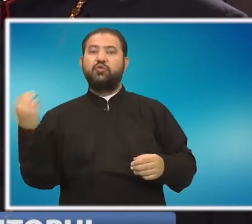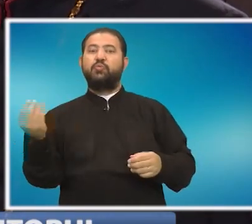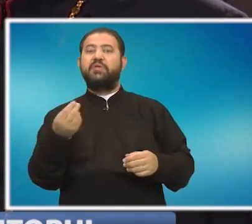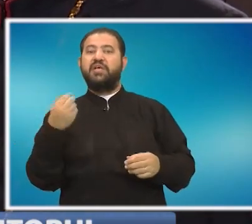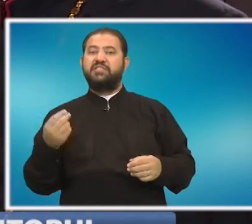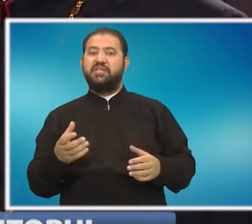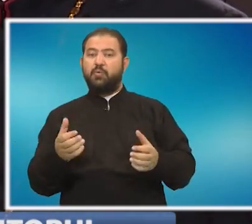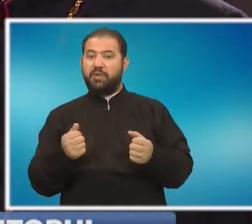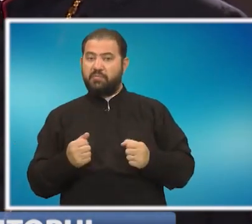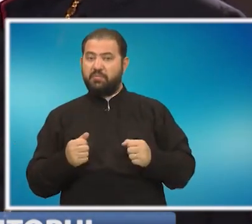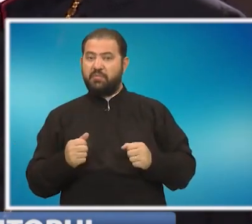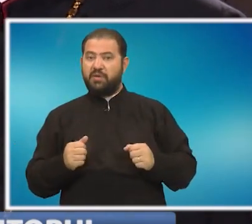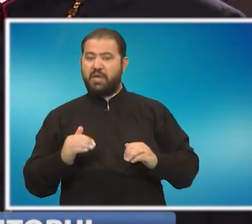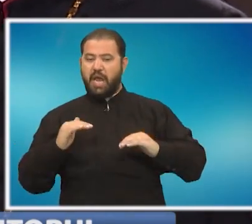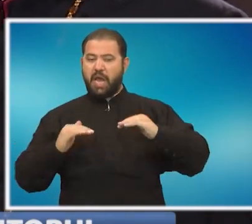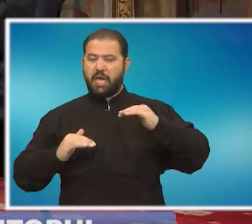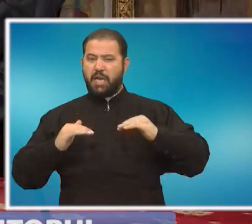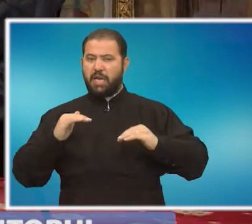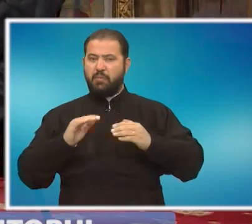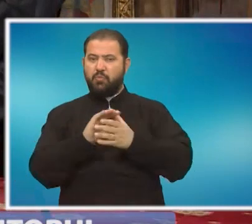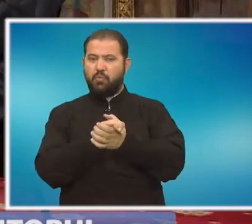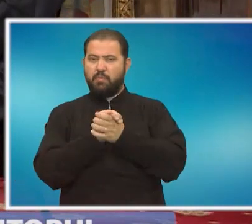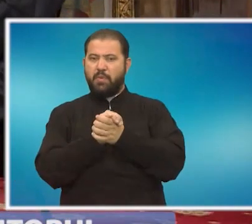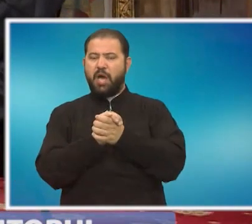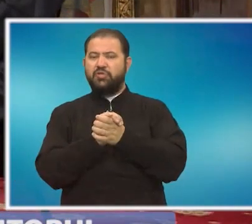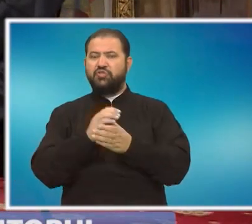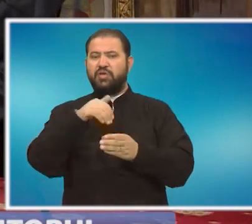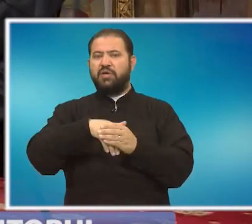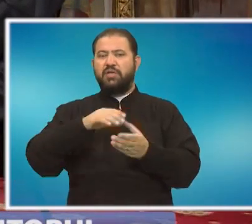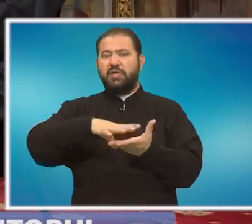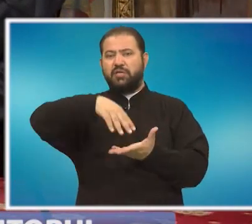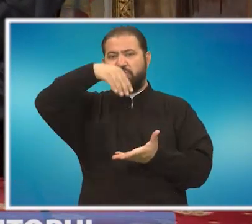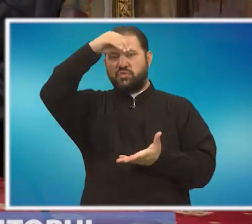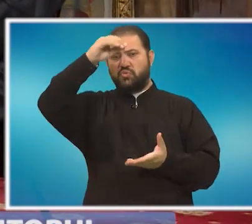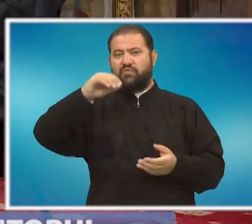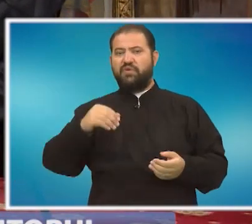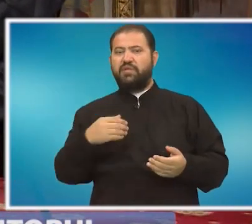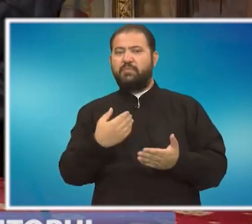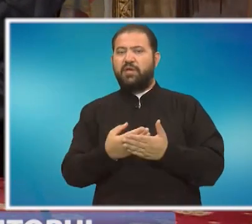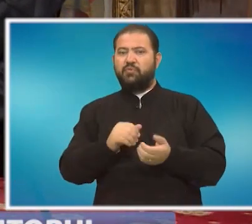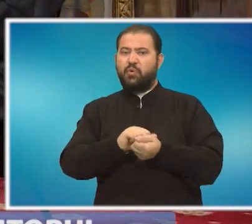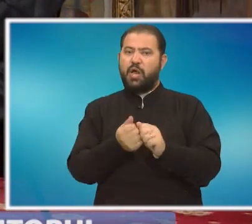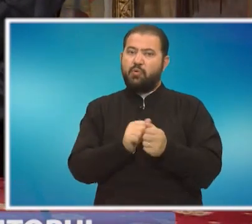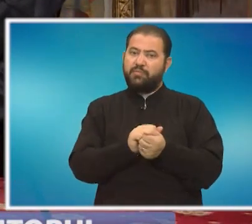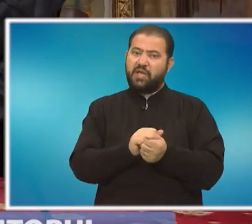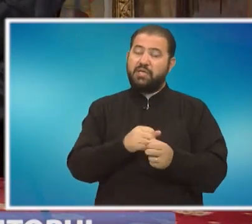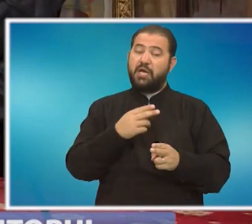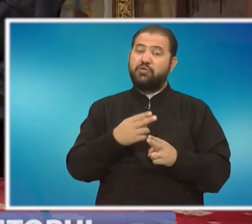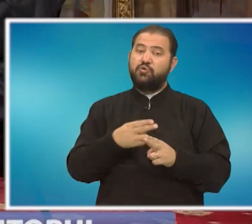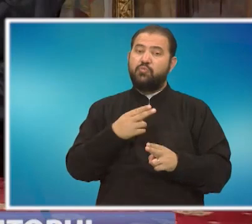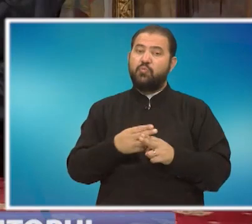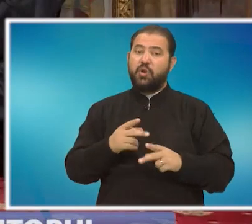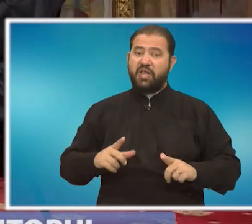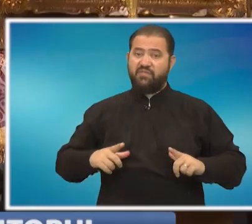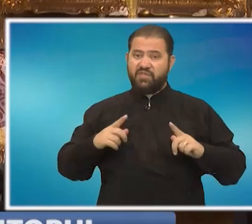cât echilibru, câtă pace sufletească, câtă putere ți se dă să lupți cu încercările vieții,